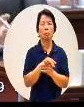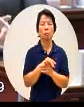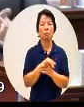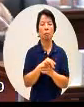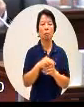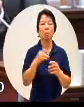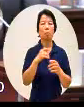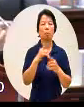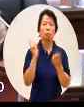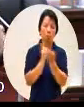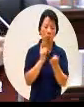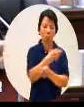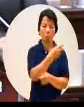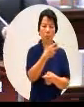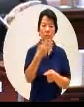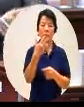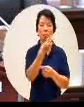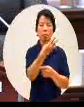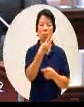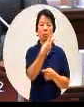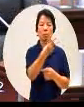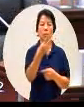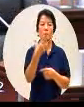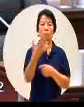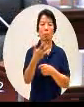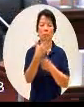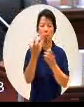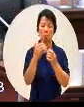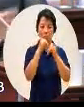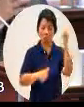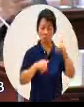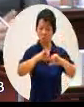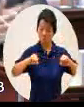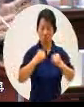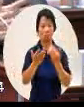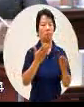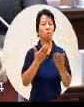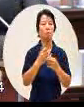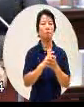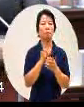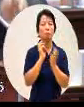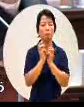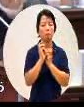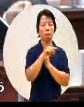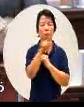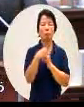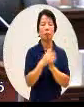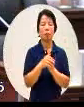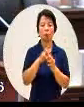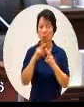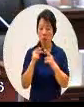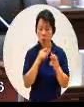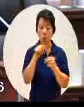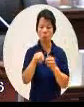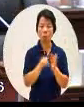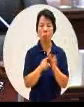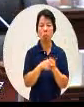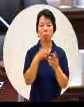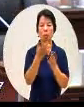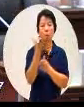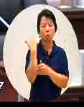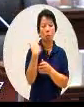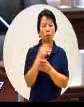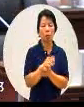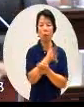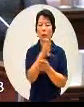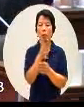雄228的歷史相當了解那之所以會有部分寫錯的原因是他當時候沒有採訪